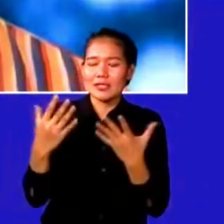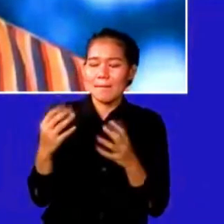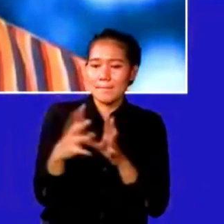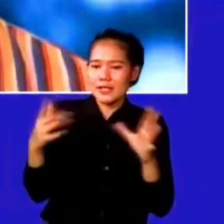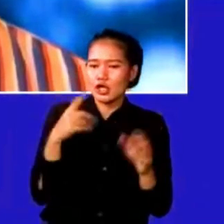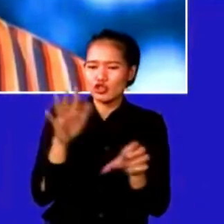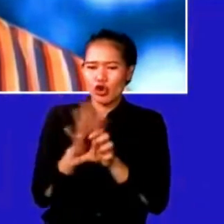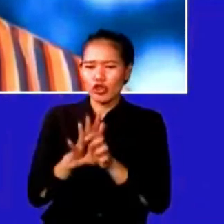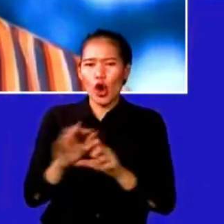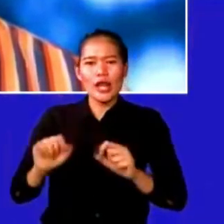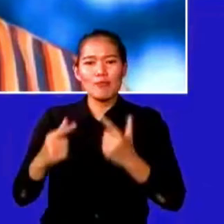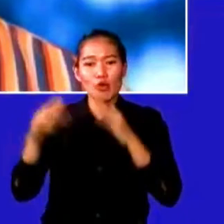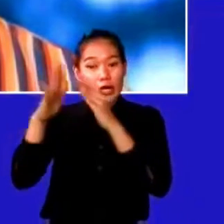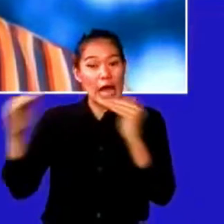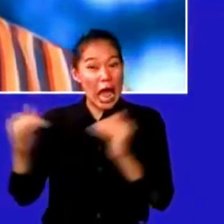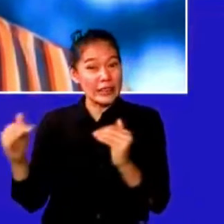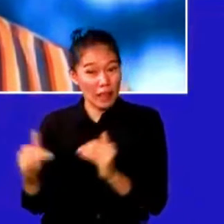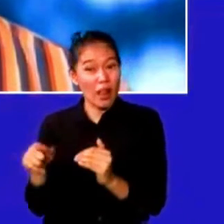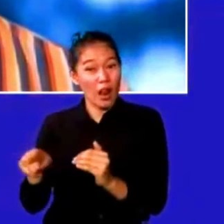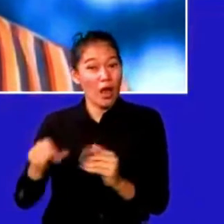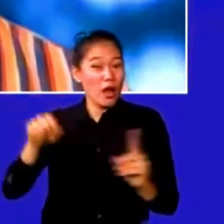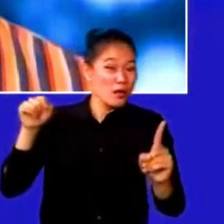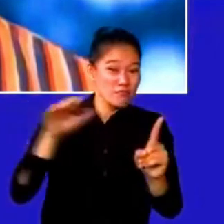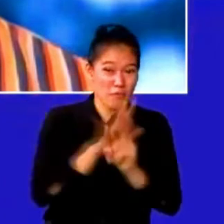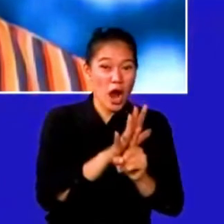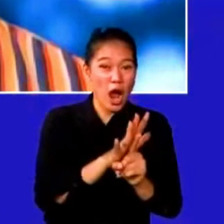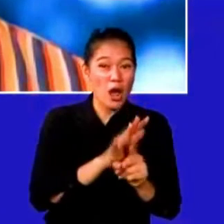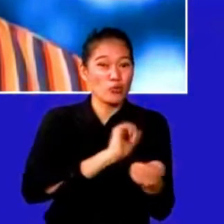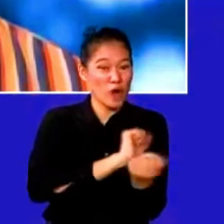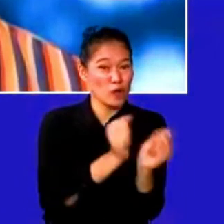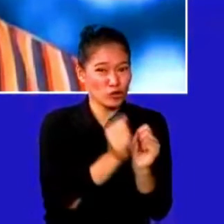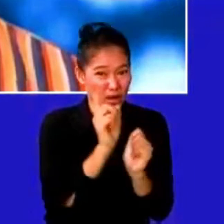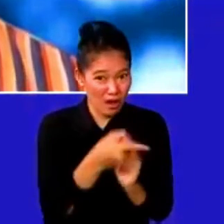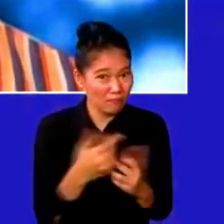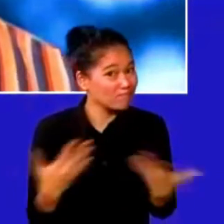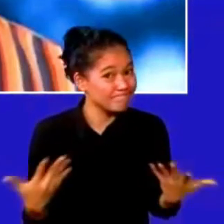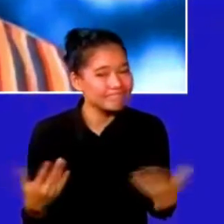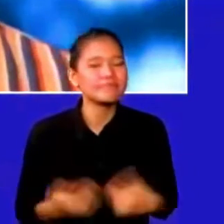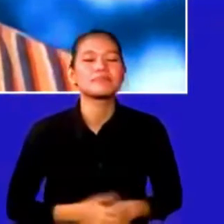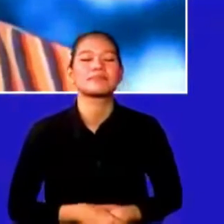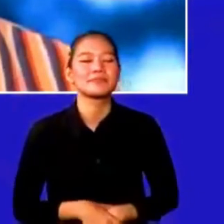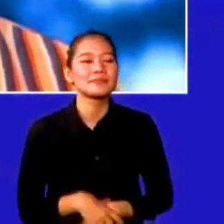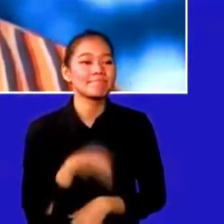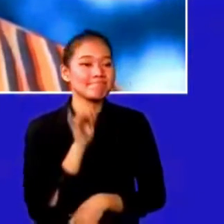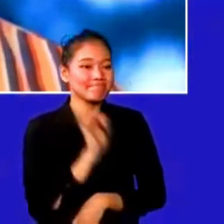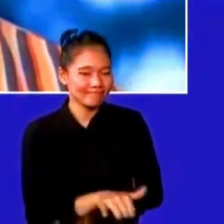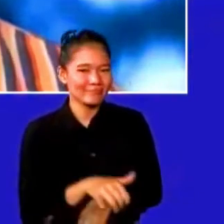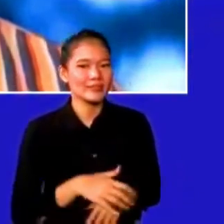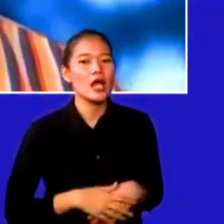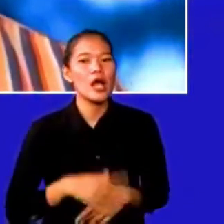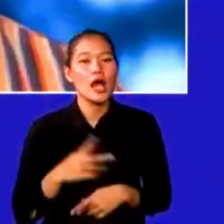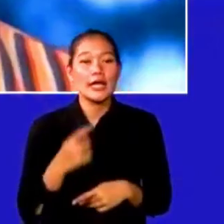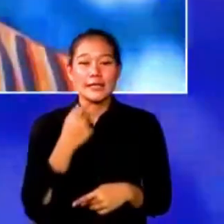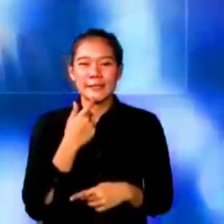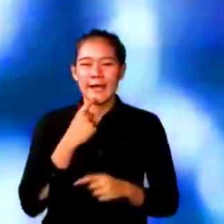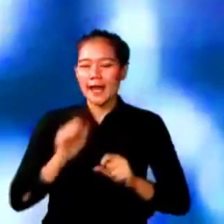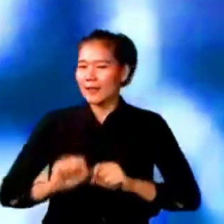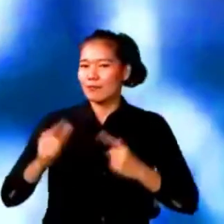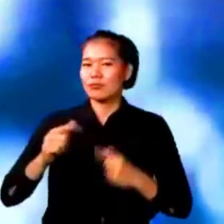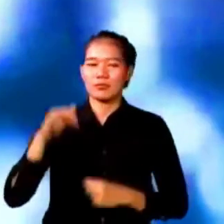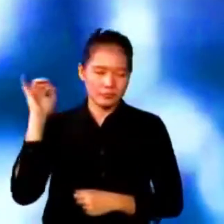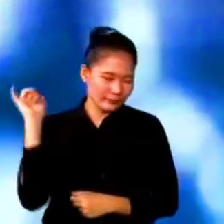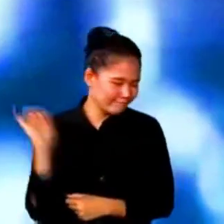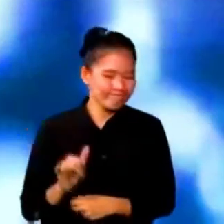libur Natal dan tahun baru ini akan mempengaruhi kenaikan angka silakan Prof kalau libur itu